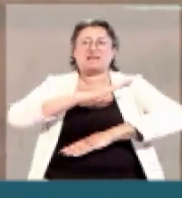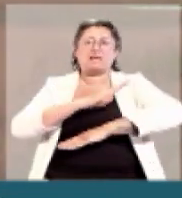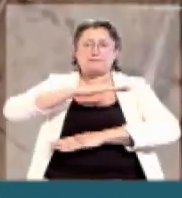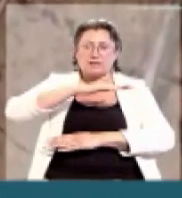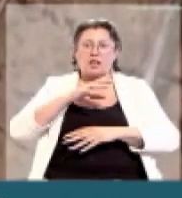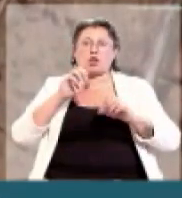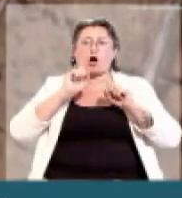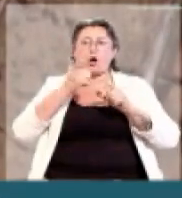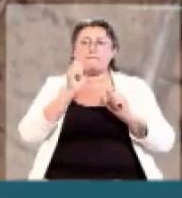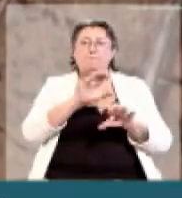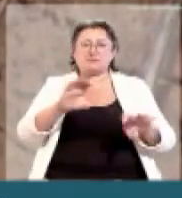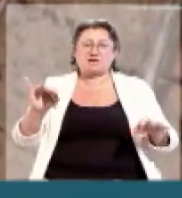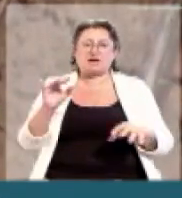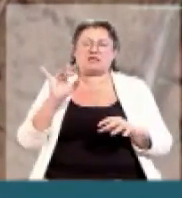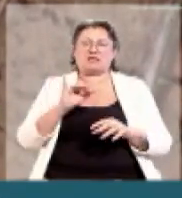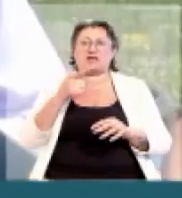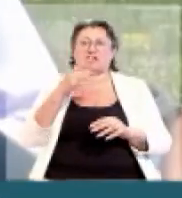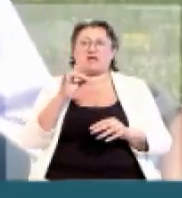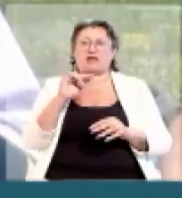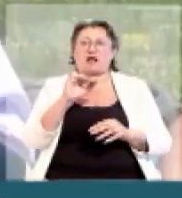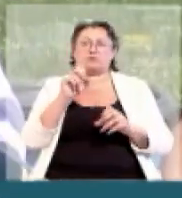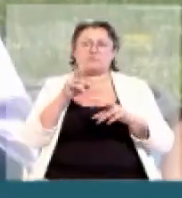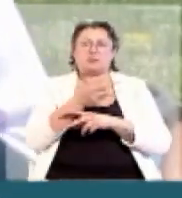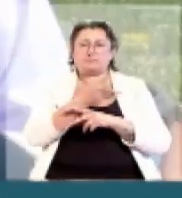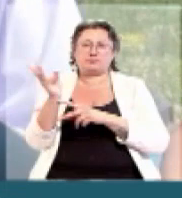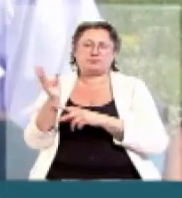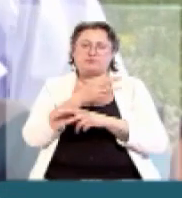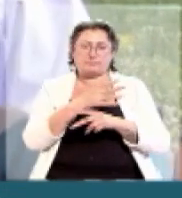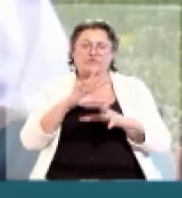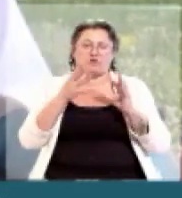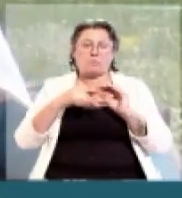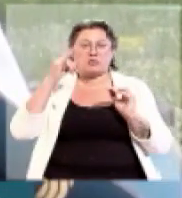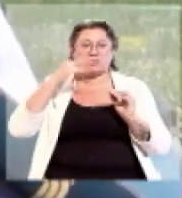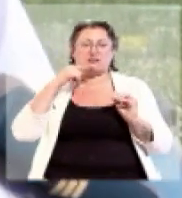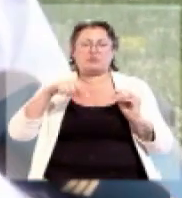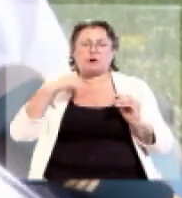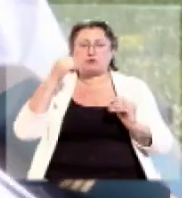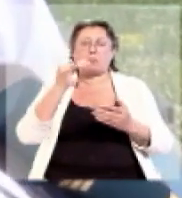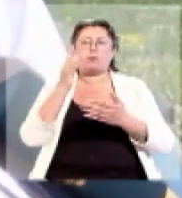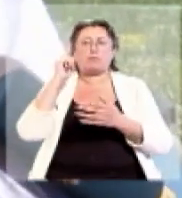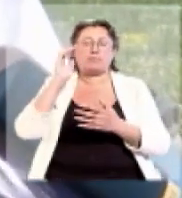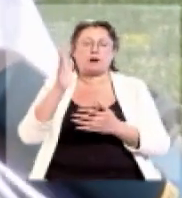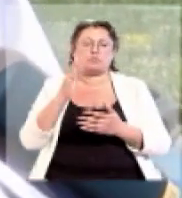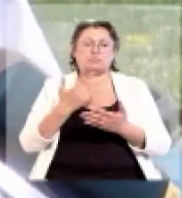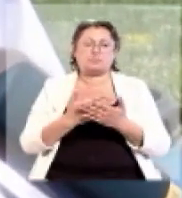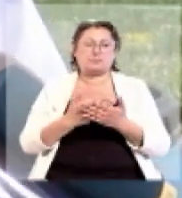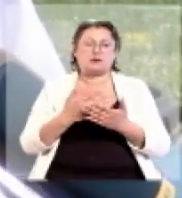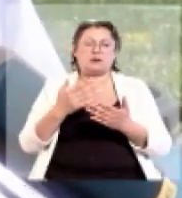дельтапланы, опрыскиватели и аэрозольные генераторы. В целом по Казахстану в текущем году у нас по прогнозам